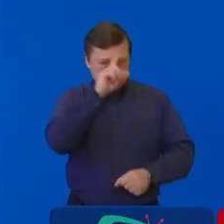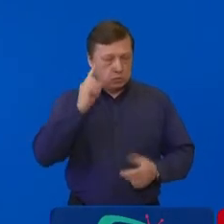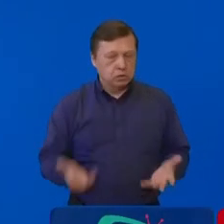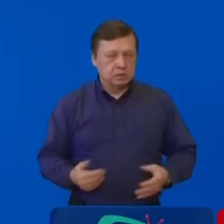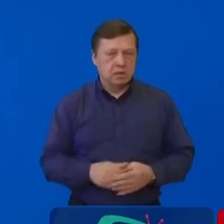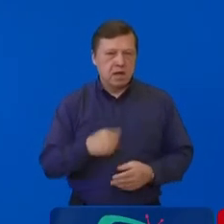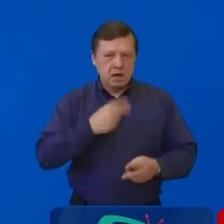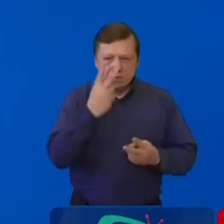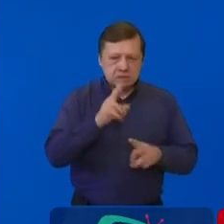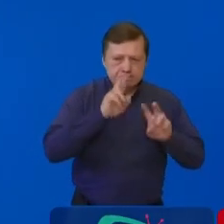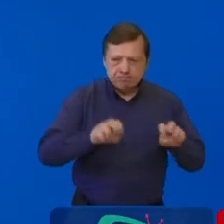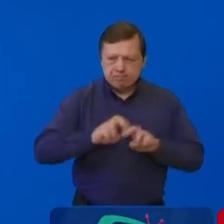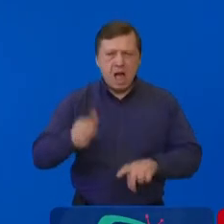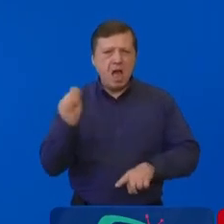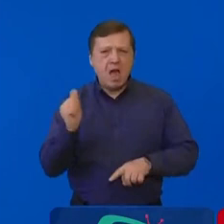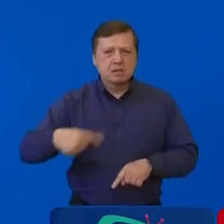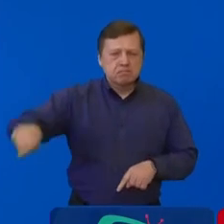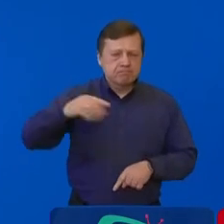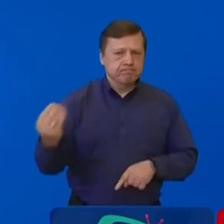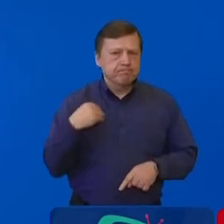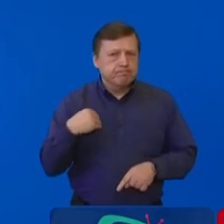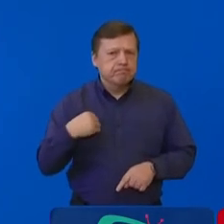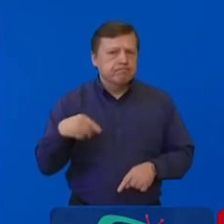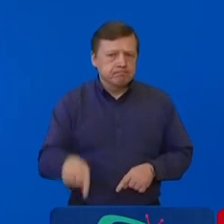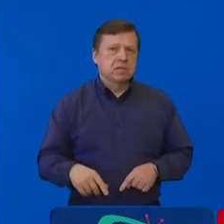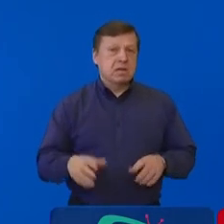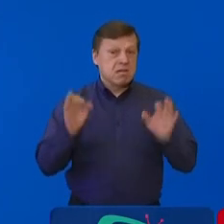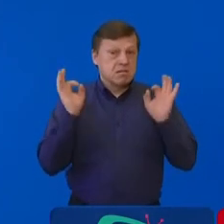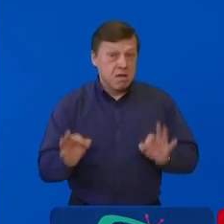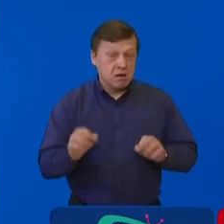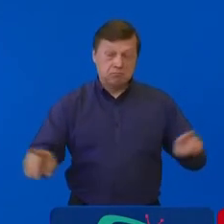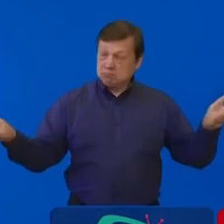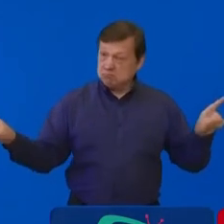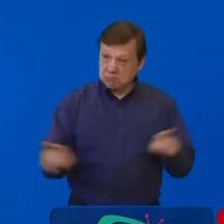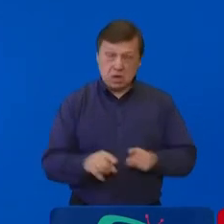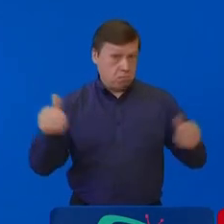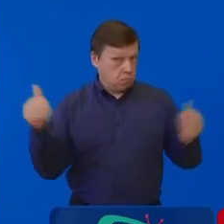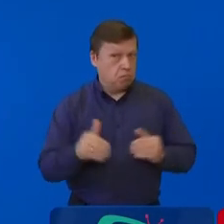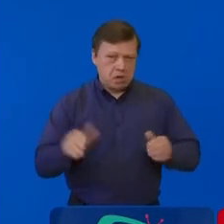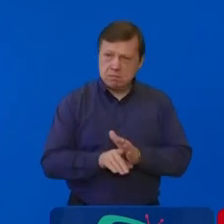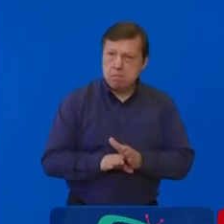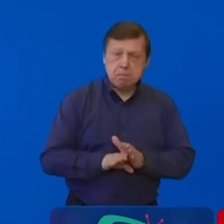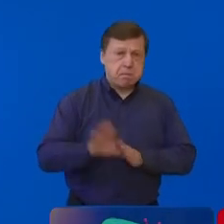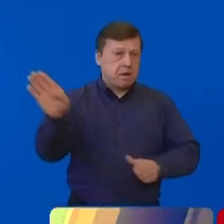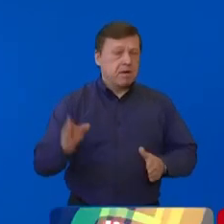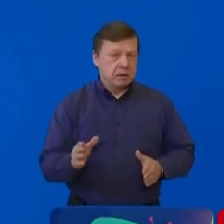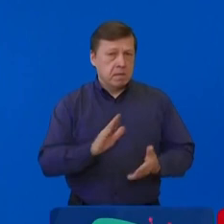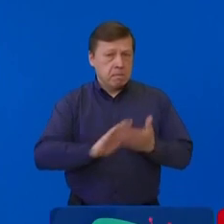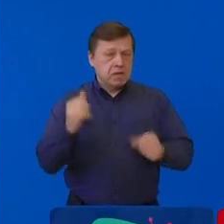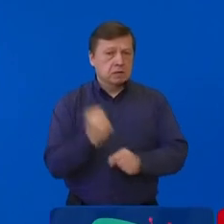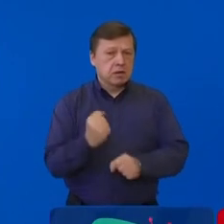te analizy różnych ekspertów, którzy mówią, że także i dzisiaj ono może sięgnąć bardzo wysokich